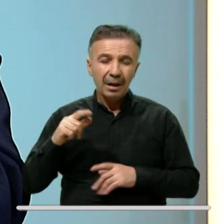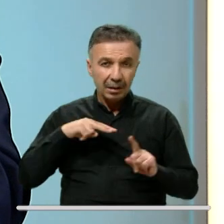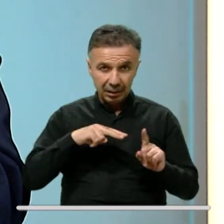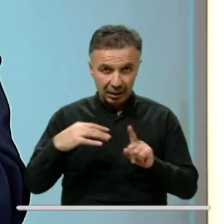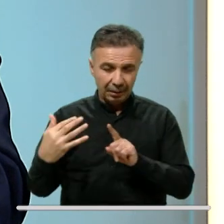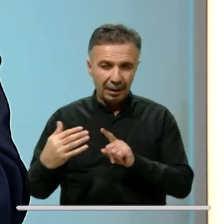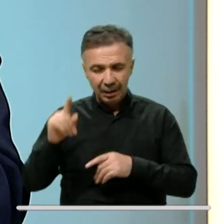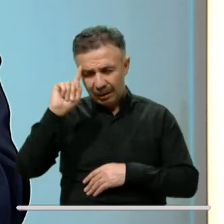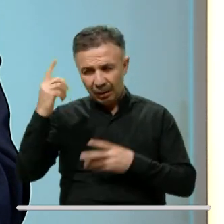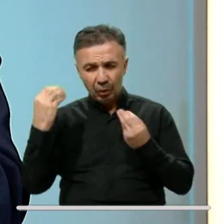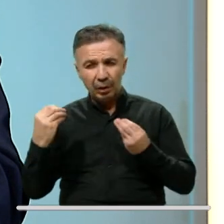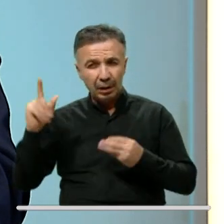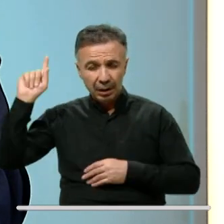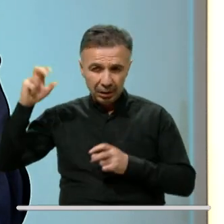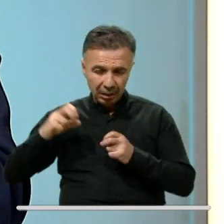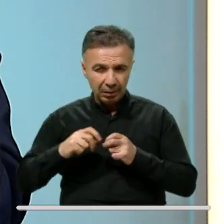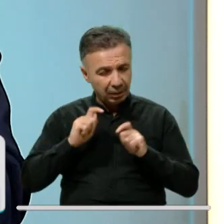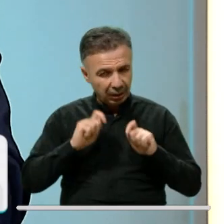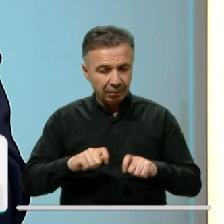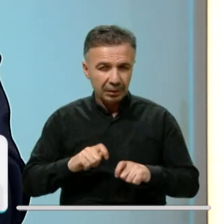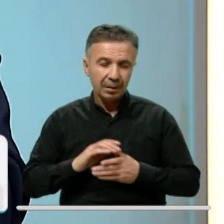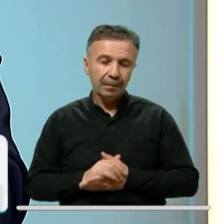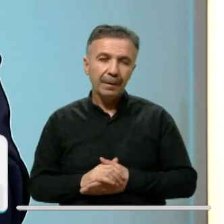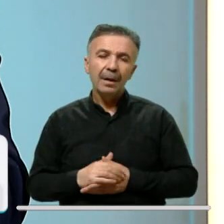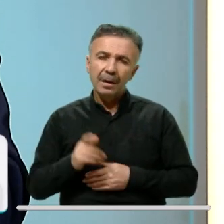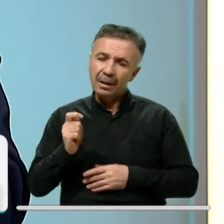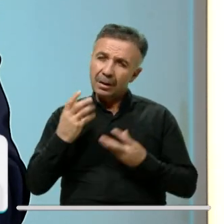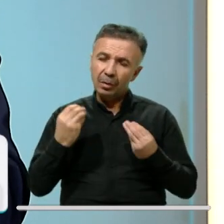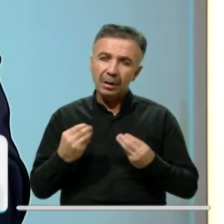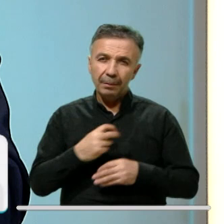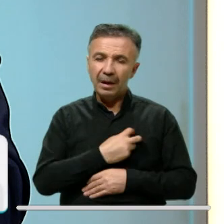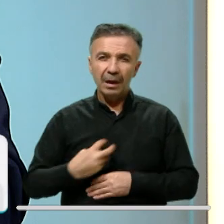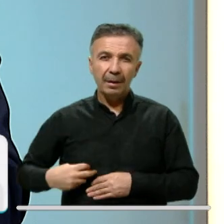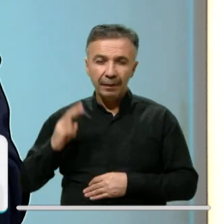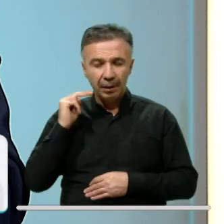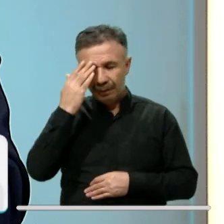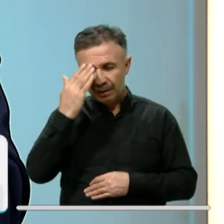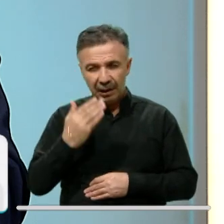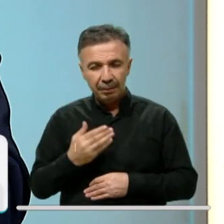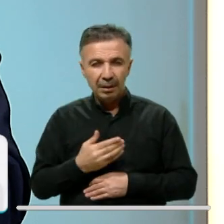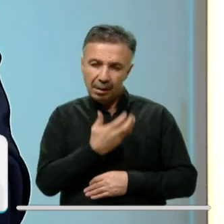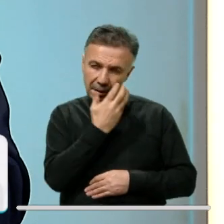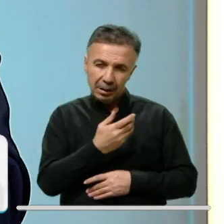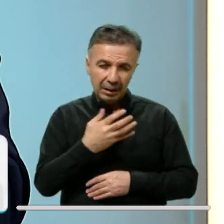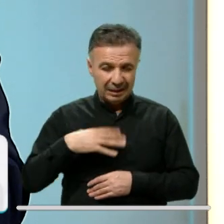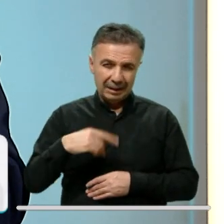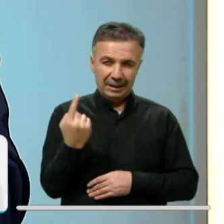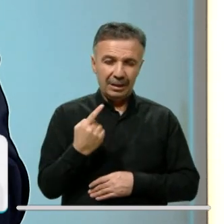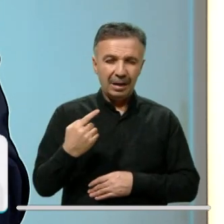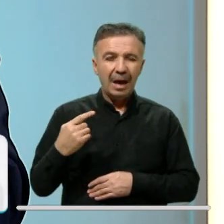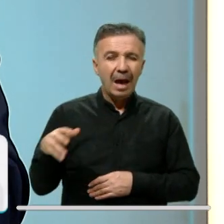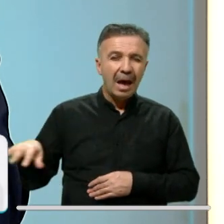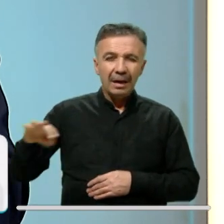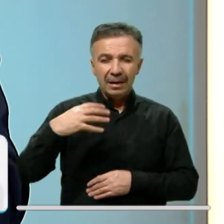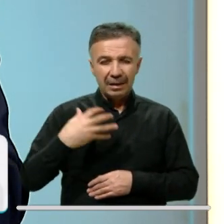tek başına bu tesbihatı yapmaktadır. Esasen Peygamber Efendimiz'in burada tavsiye ettiği şey herkesin kendi başına